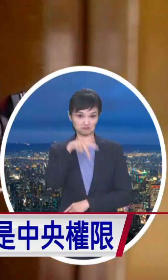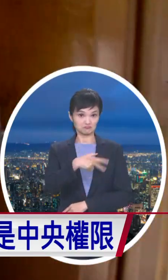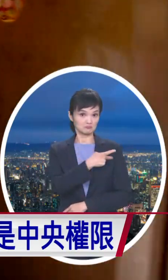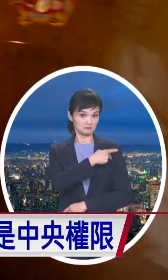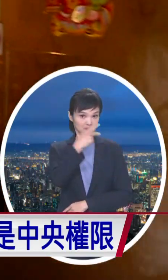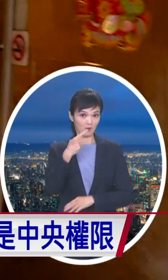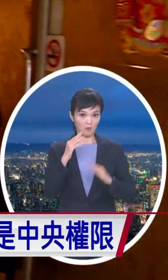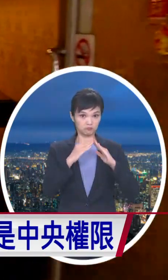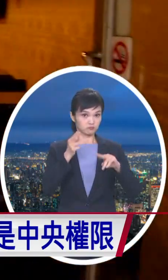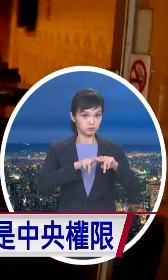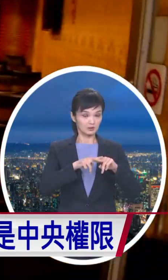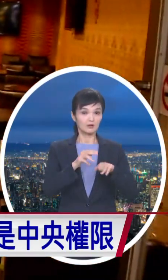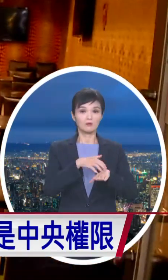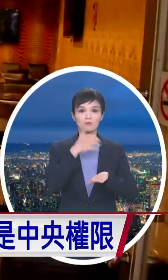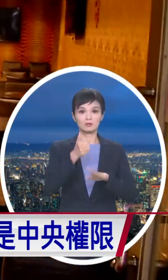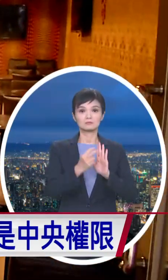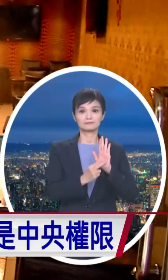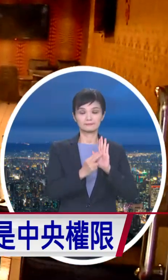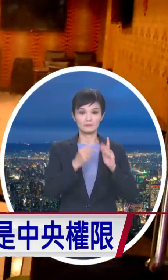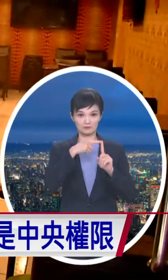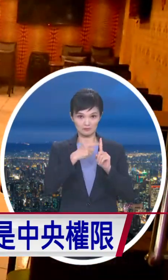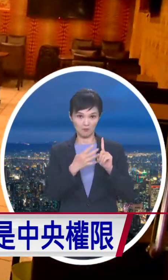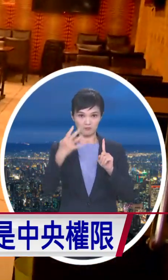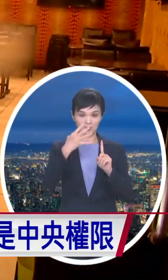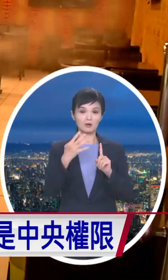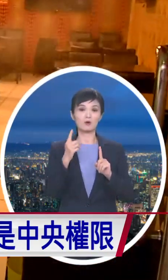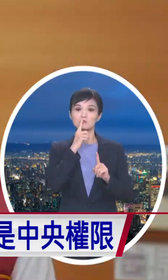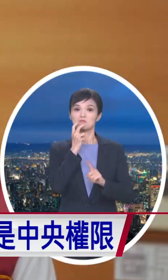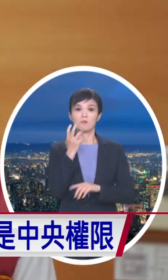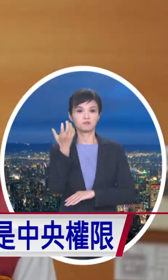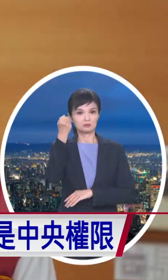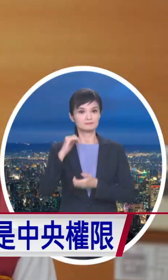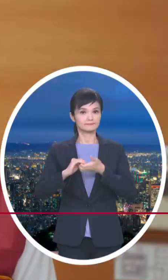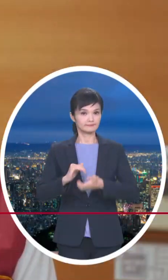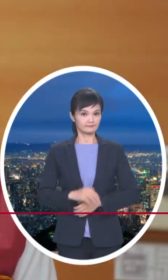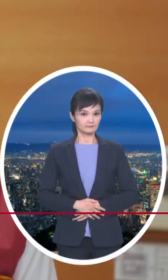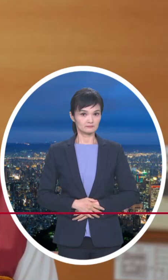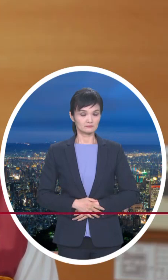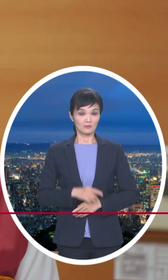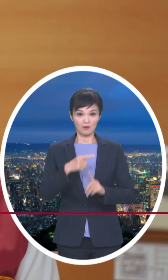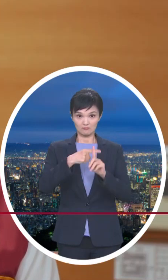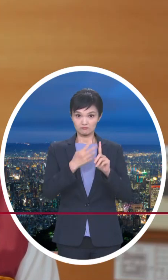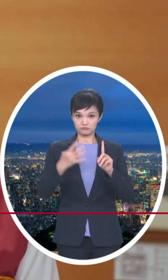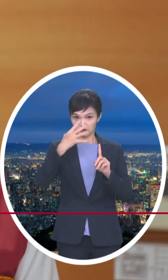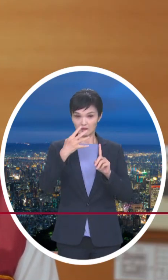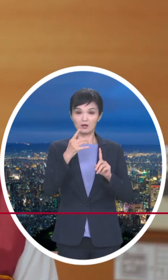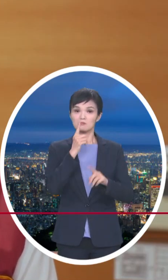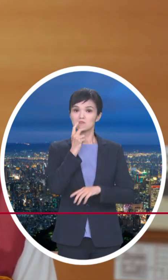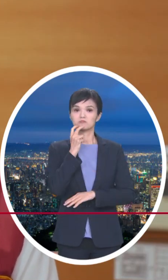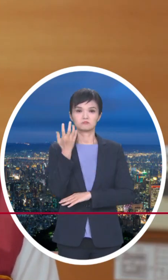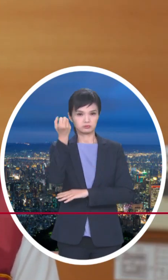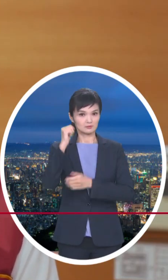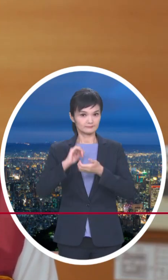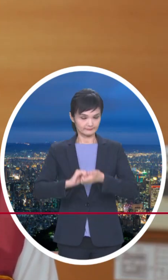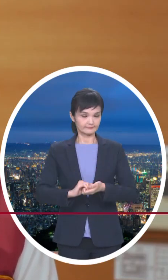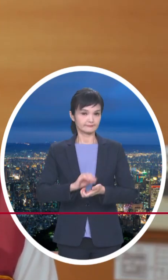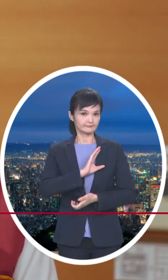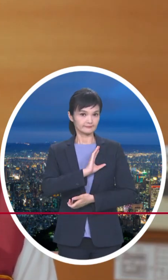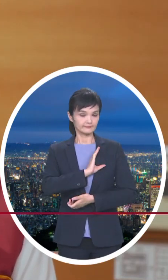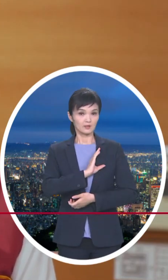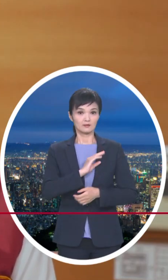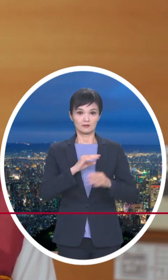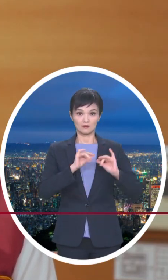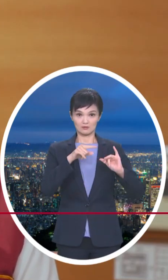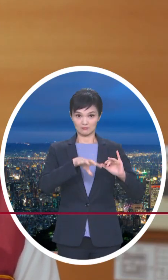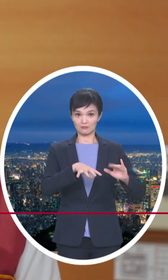封城，市长侯友宜指出，升4级是中央的权限。 升4级是中央的权限，地方要